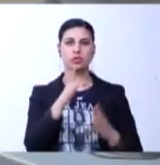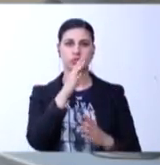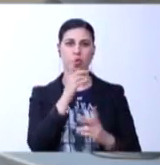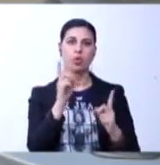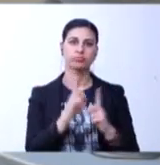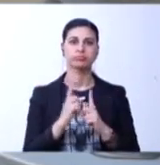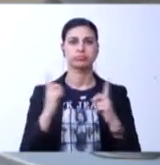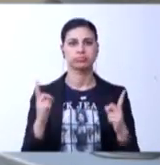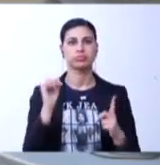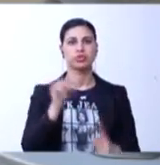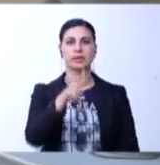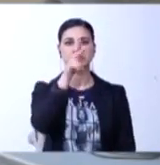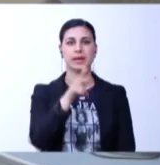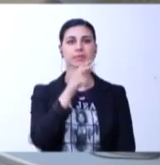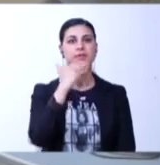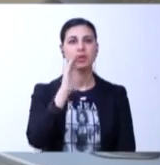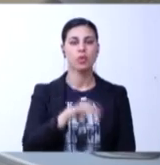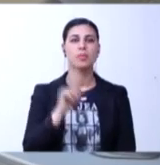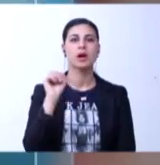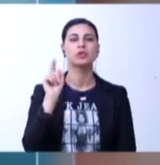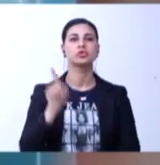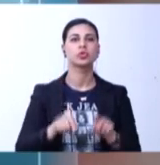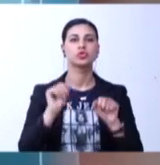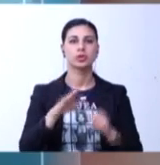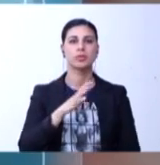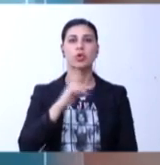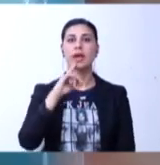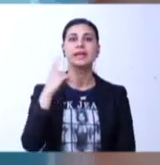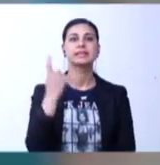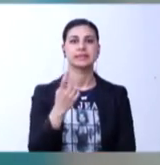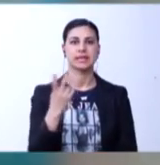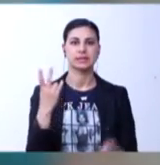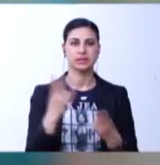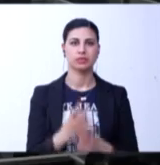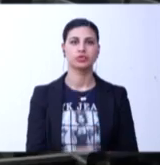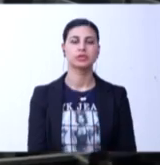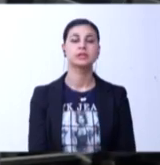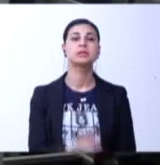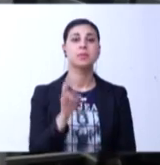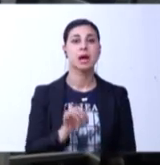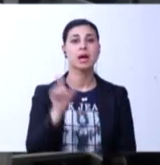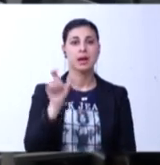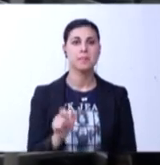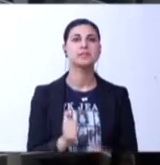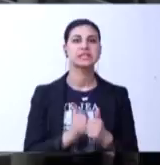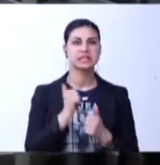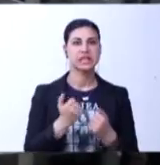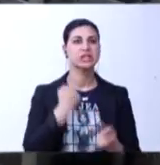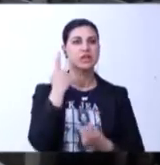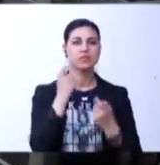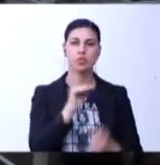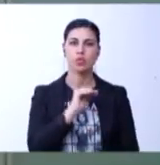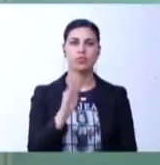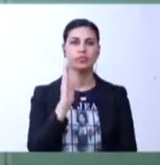შეიძლება საკმარისი იყოს სამი თვე, ზოგ ანომალიის შემთხვევაში შეიძლება წელიწადიც კი დაგვჭირდეს. მაგრამ პაციენტი წინასწარ ინფორმირებულია